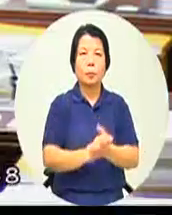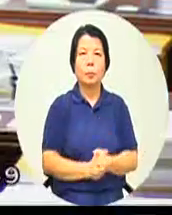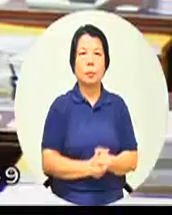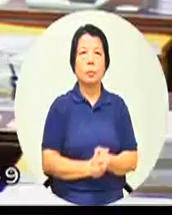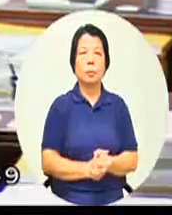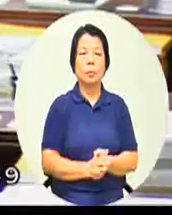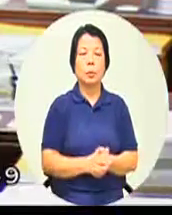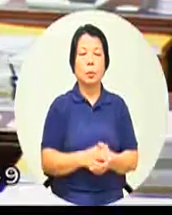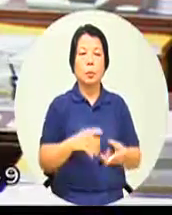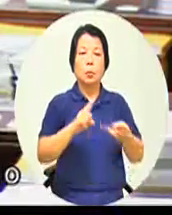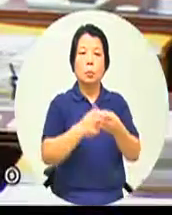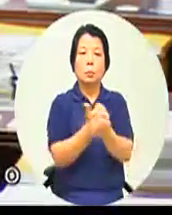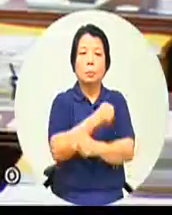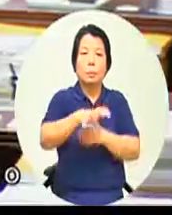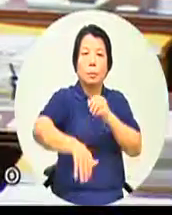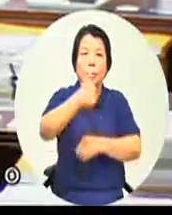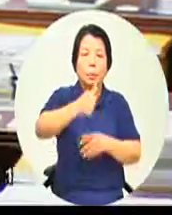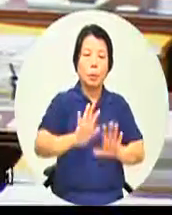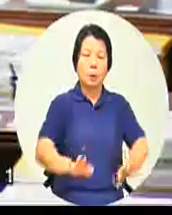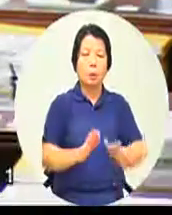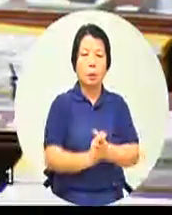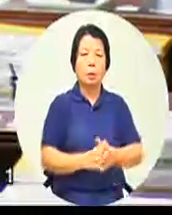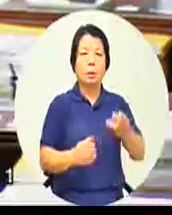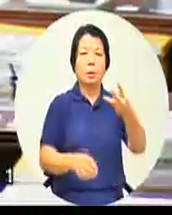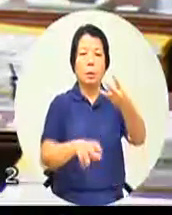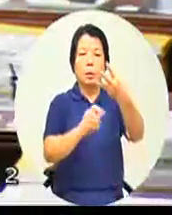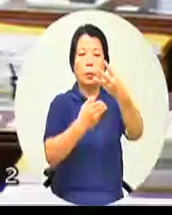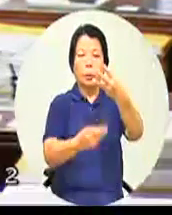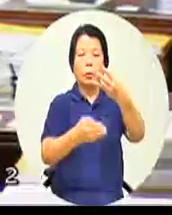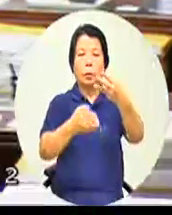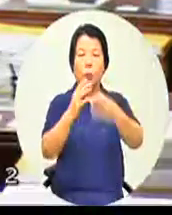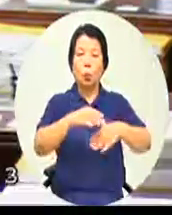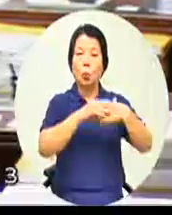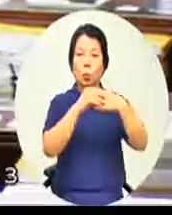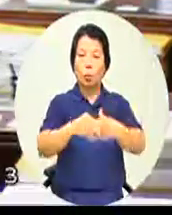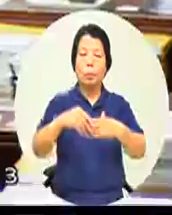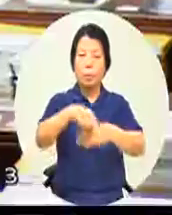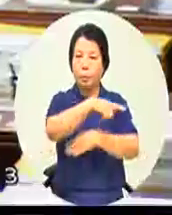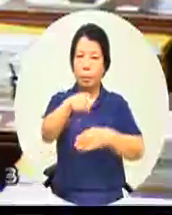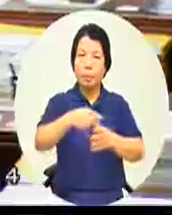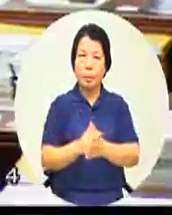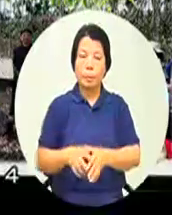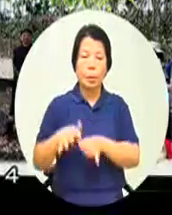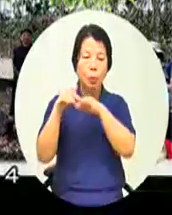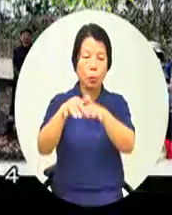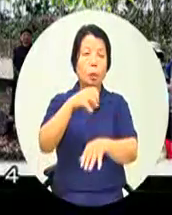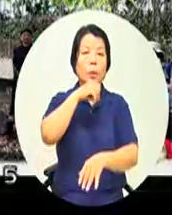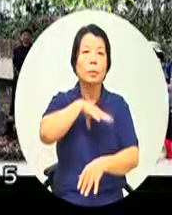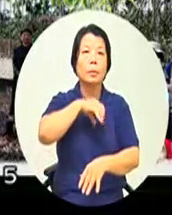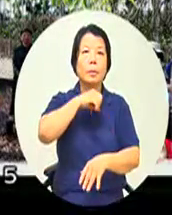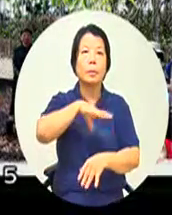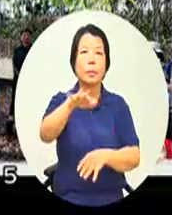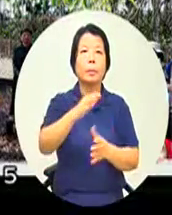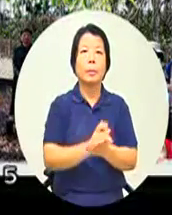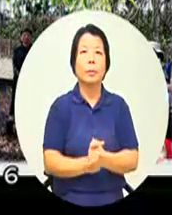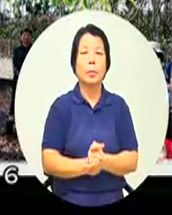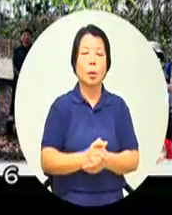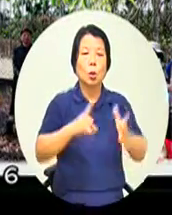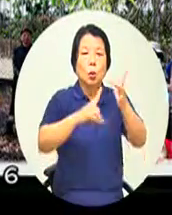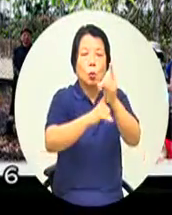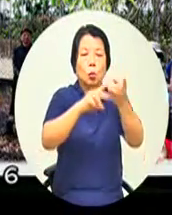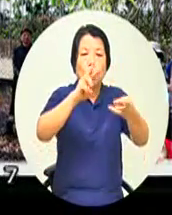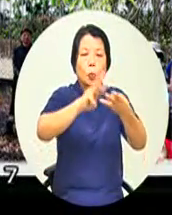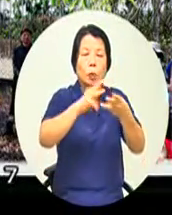记得我们今年的3月9号，我有带着你还有很多人，我们去这个屏东这个竹田那里去参